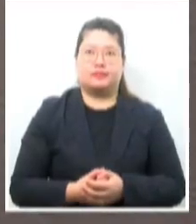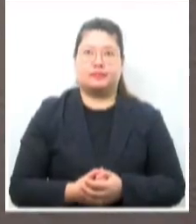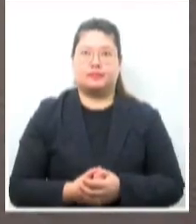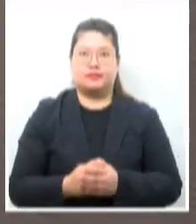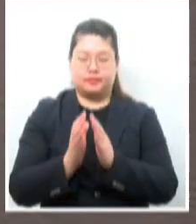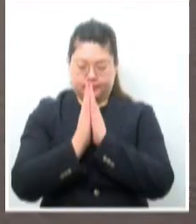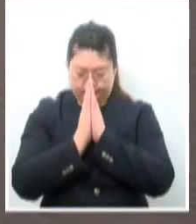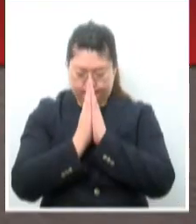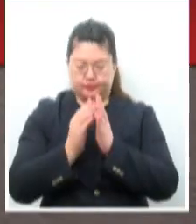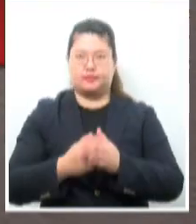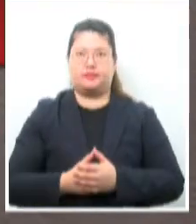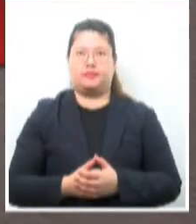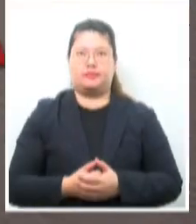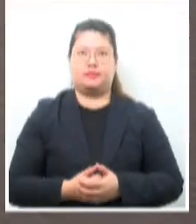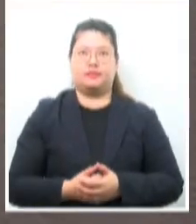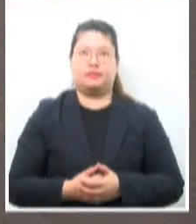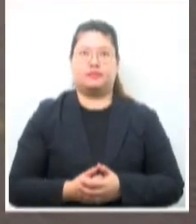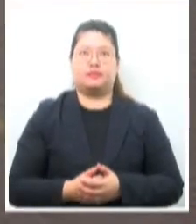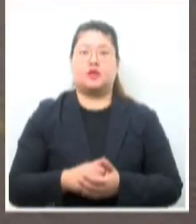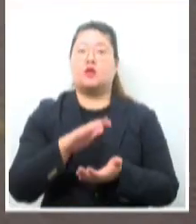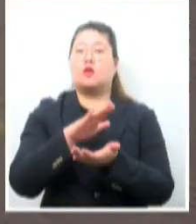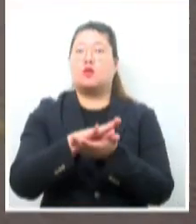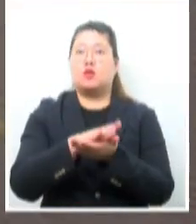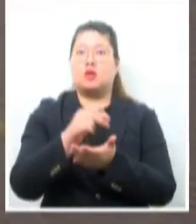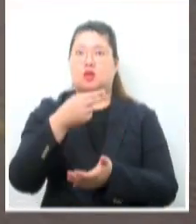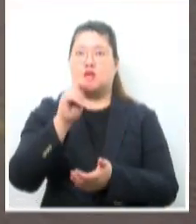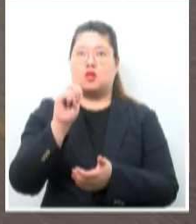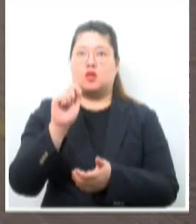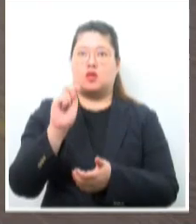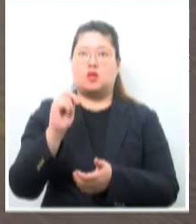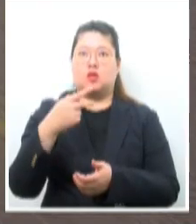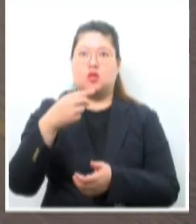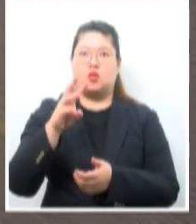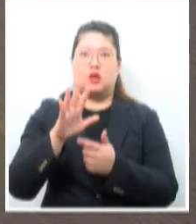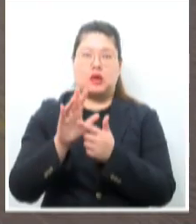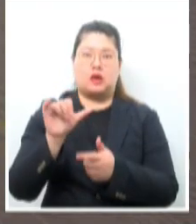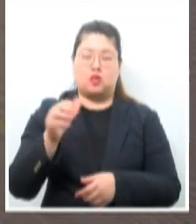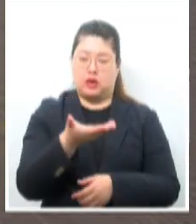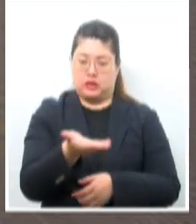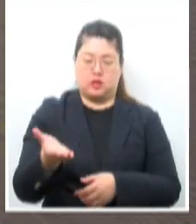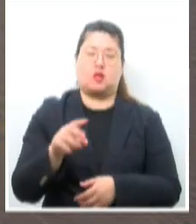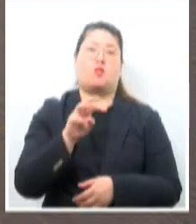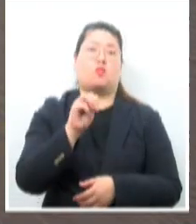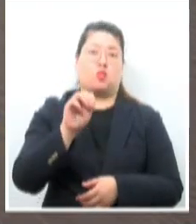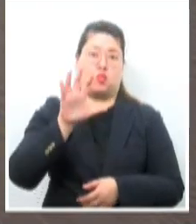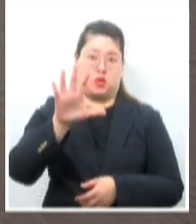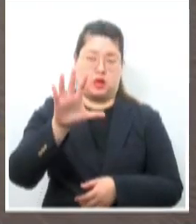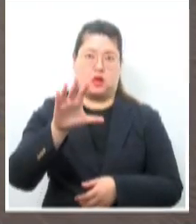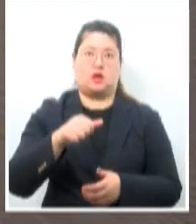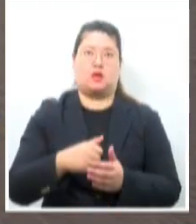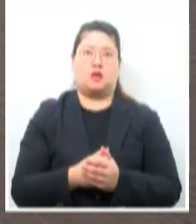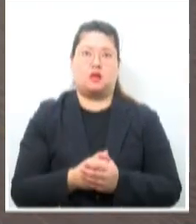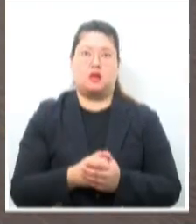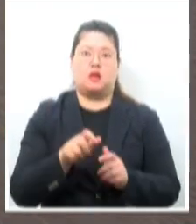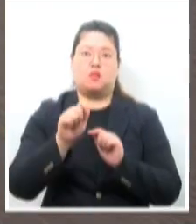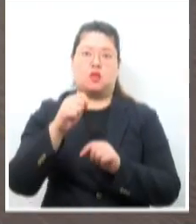สวัสดีครับโรงเรียนบ้านหนองหวายตั้งอยู่หมู่ที่5ตำบลวังตะเคียนอำเภ